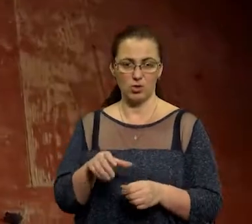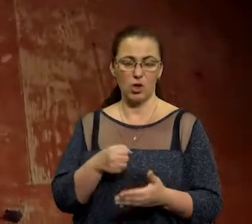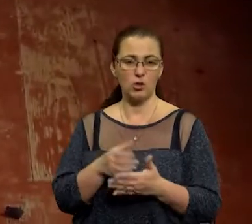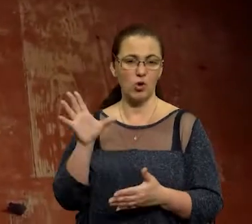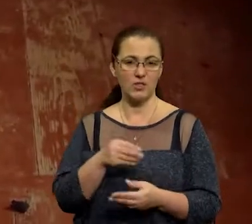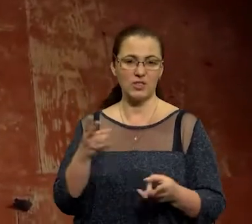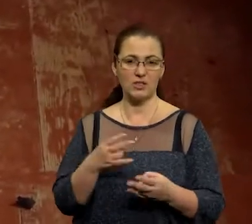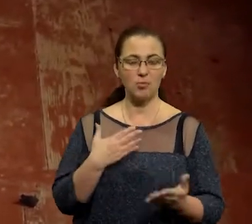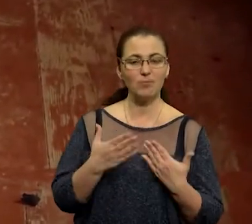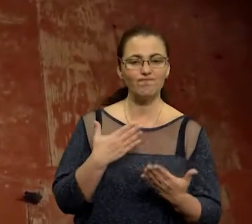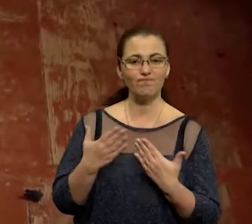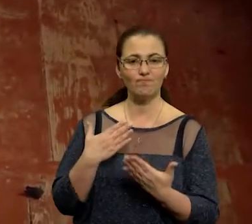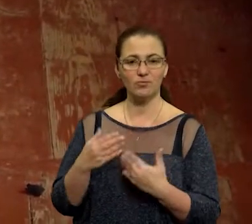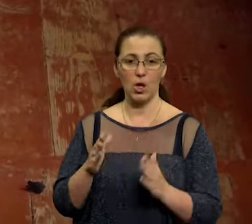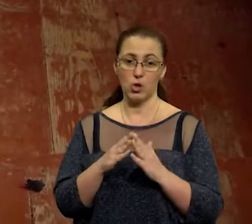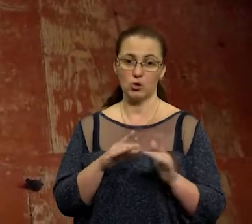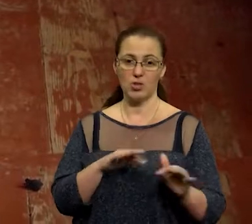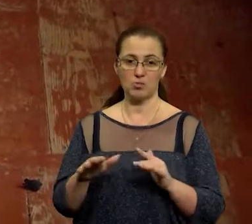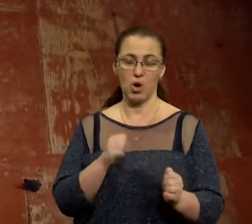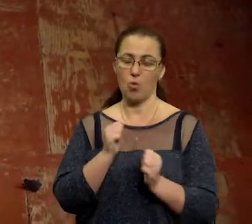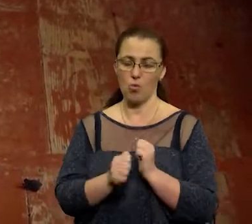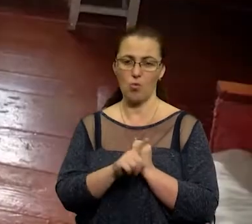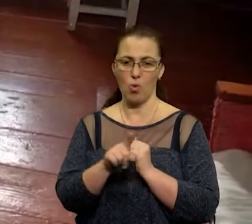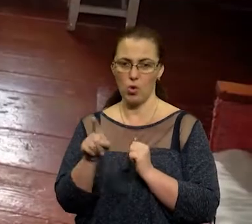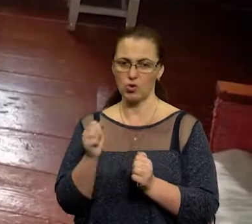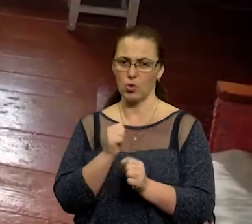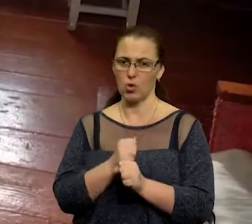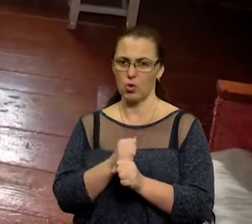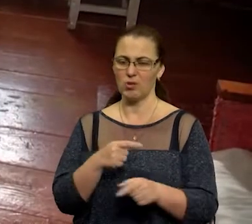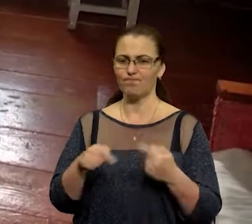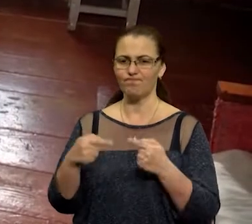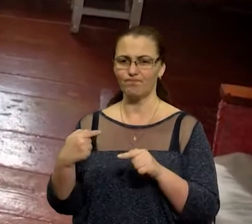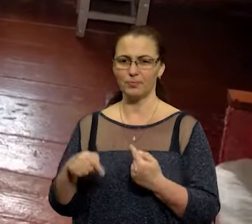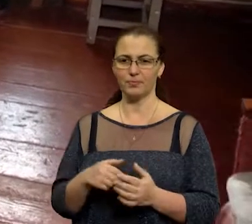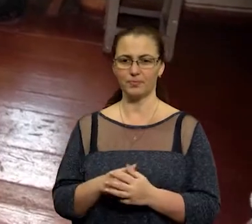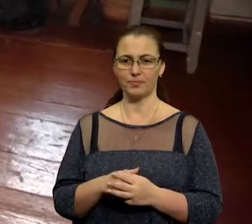підхід, тож навіть домашні справи у кожного робить на різний манір.